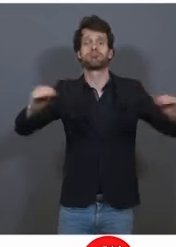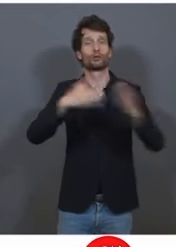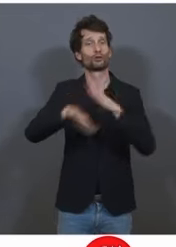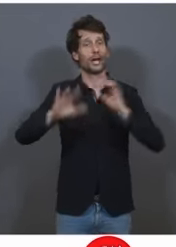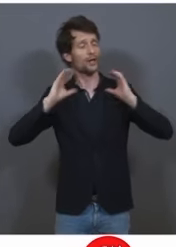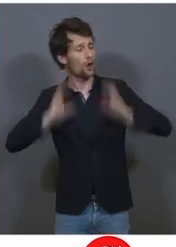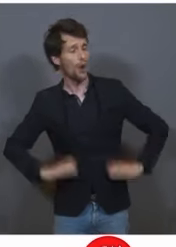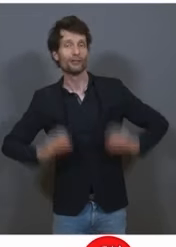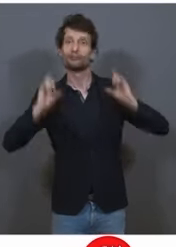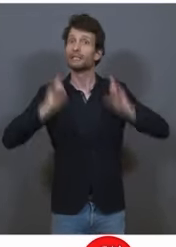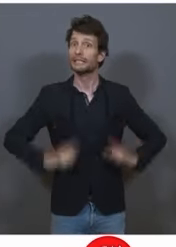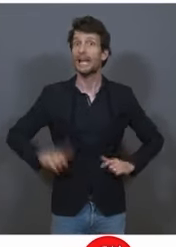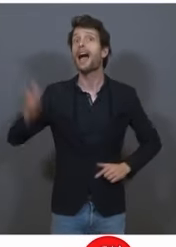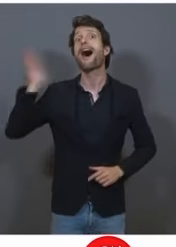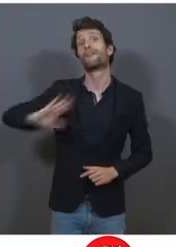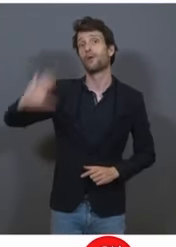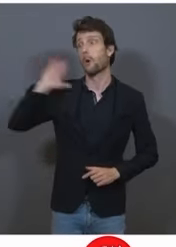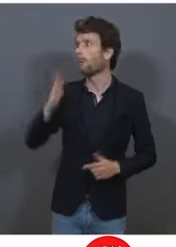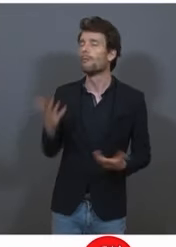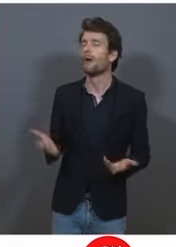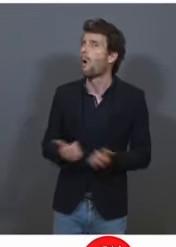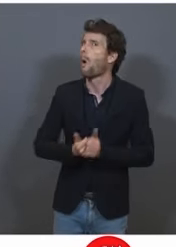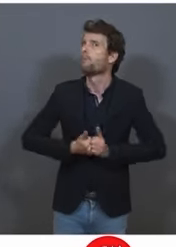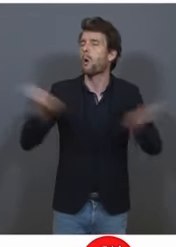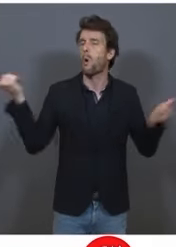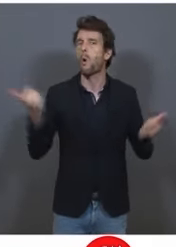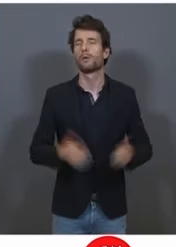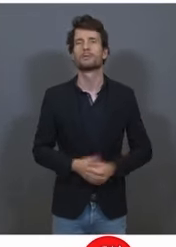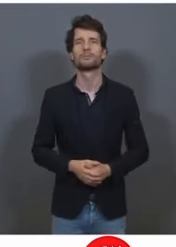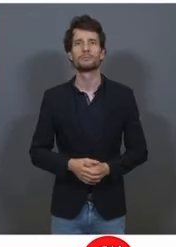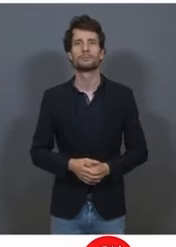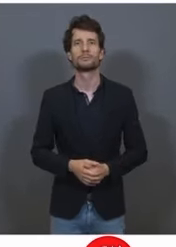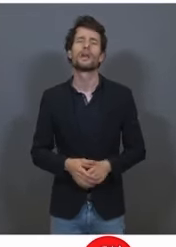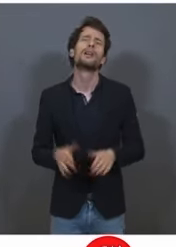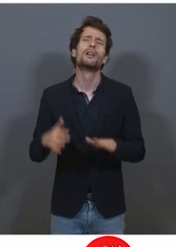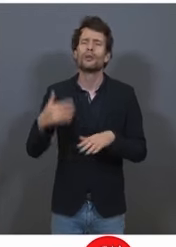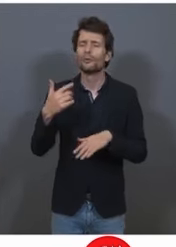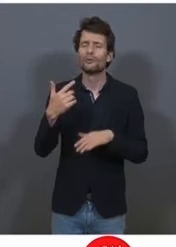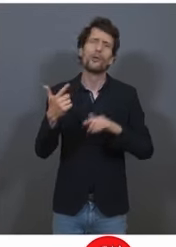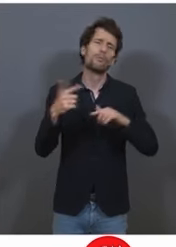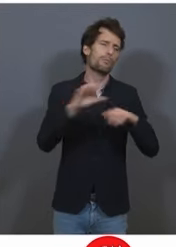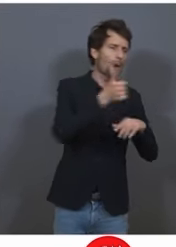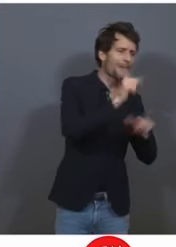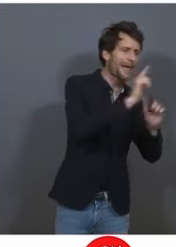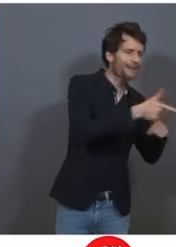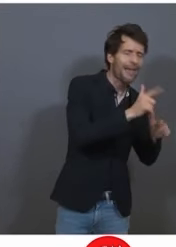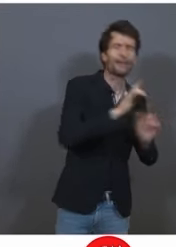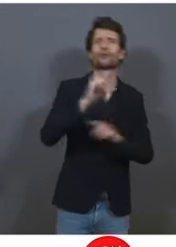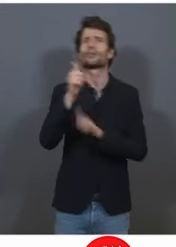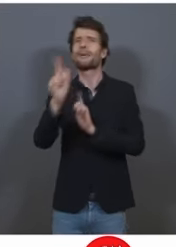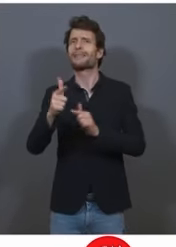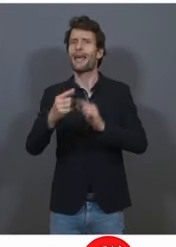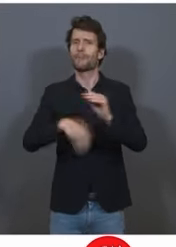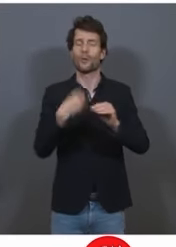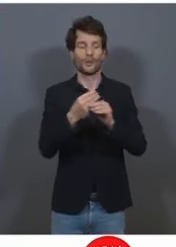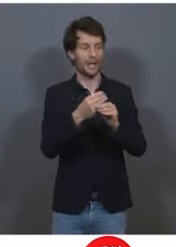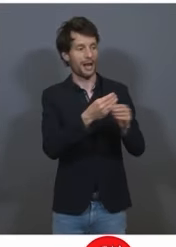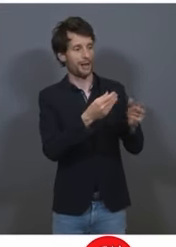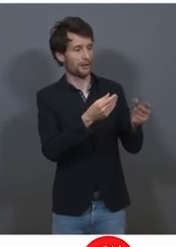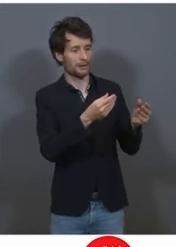d'enseignement général, alors même que les stigmates encore récents des 2 conflits mondiaux auraient pu en détourner notre jeunesse.